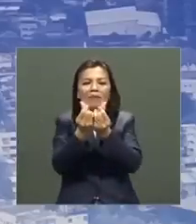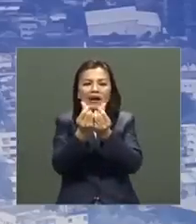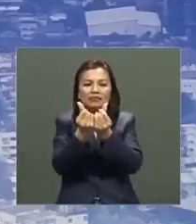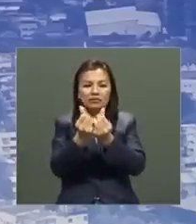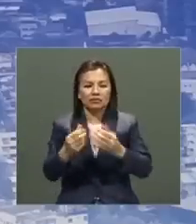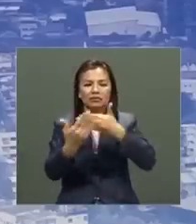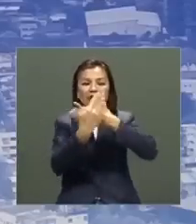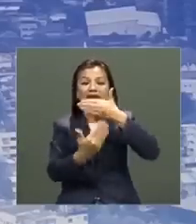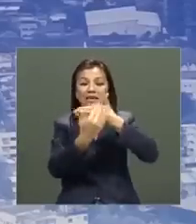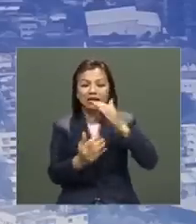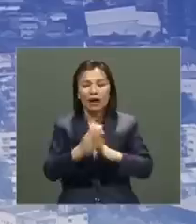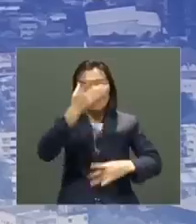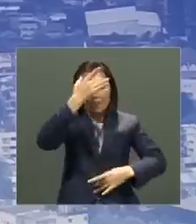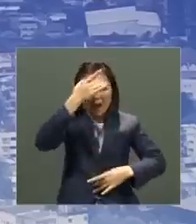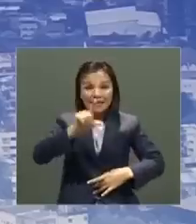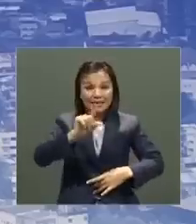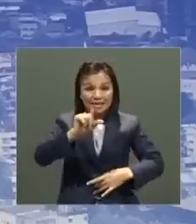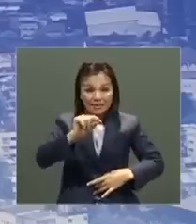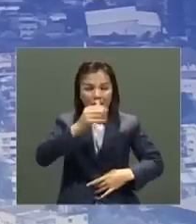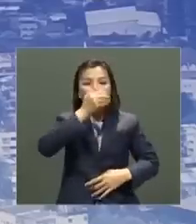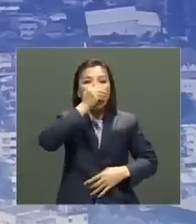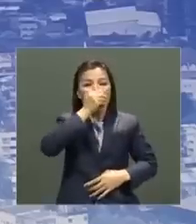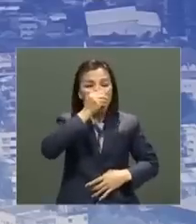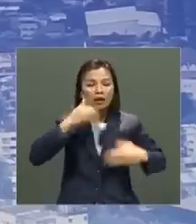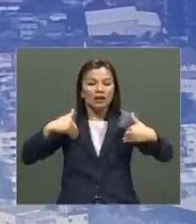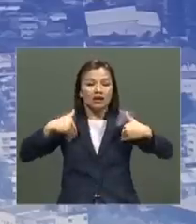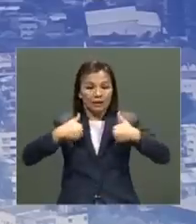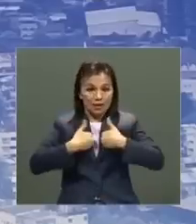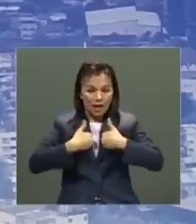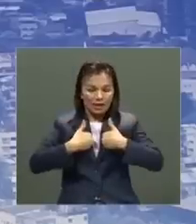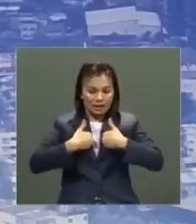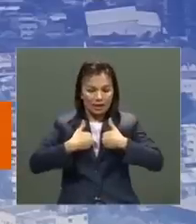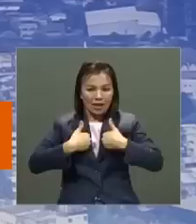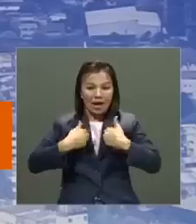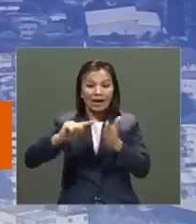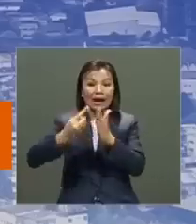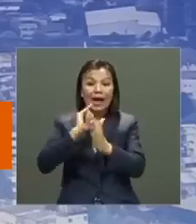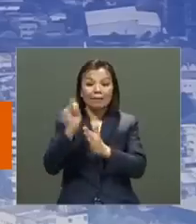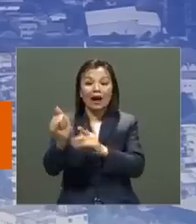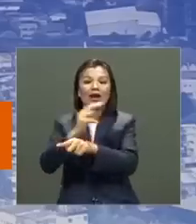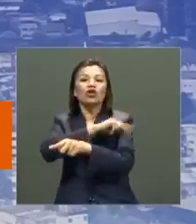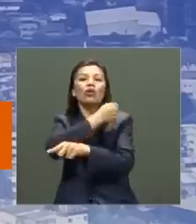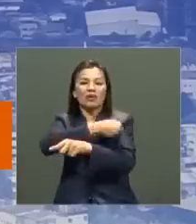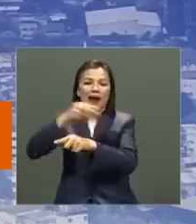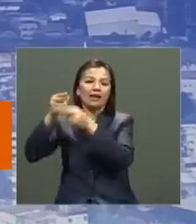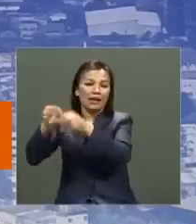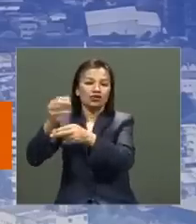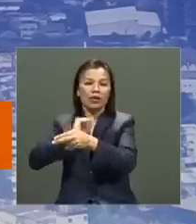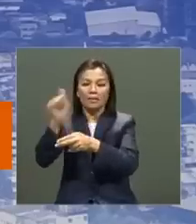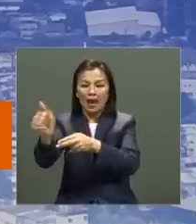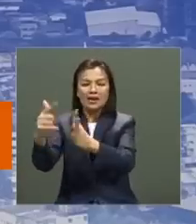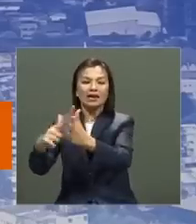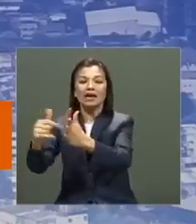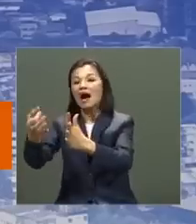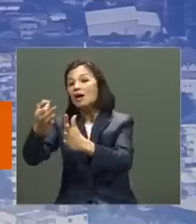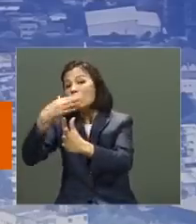ป่วยวันที่ 20ด้วยการในเหนื่อยแล้วก็มารับการรักษาครั้งแรกโรงพยาบาลเอกชนแห่งหนึ่งก็อยากกลับ